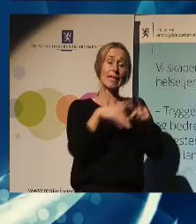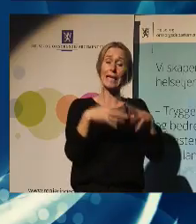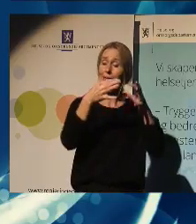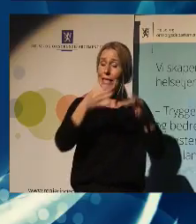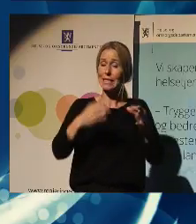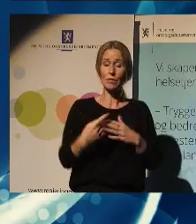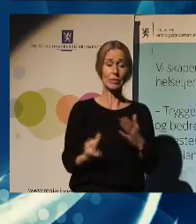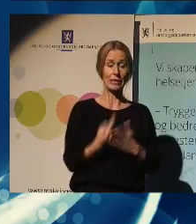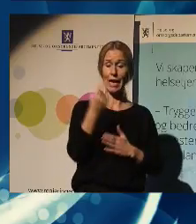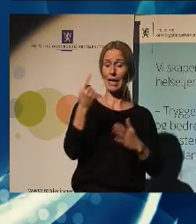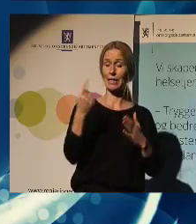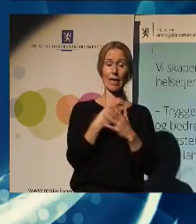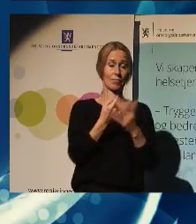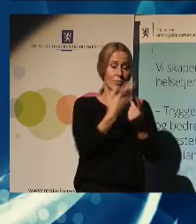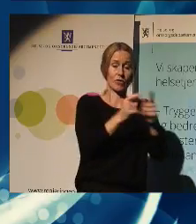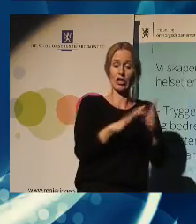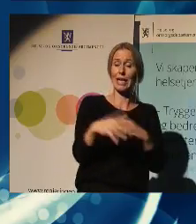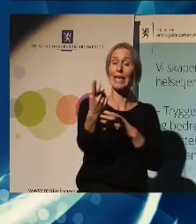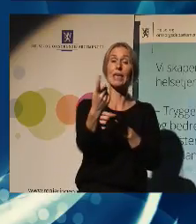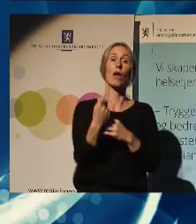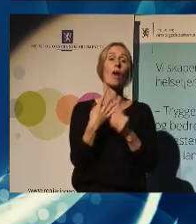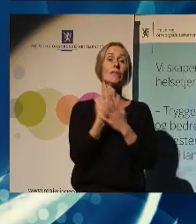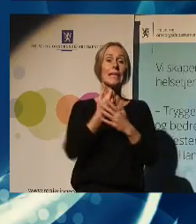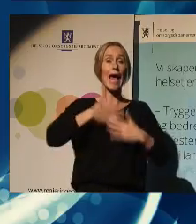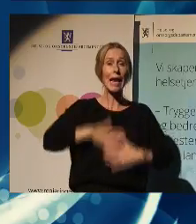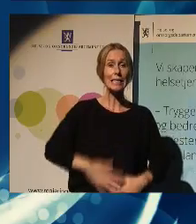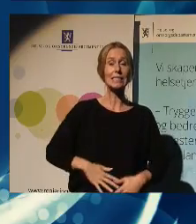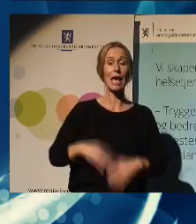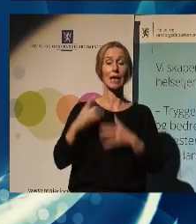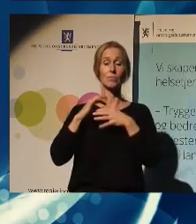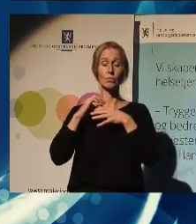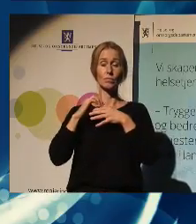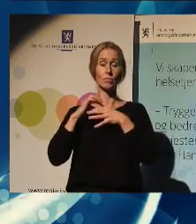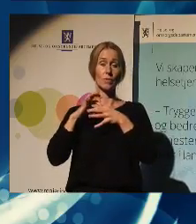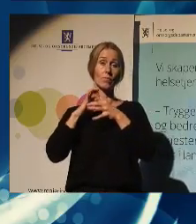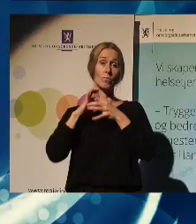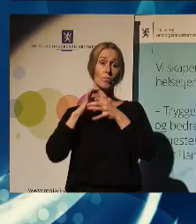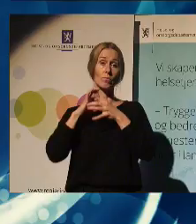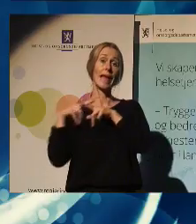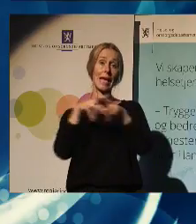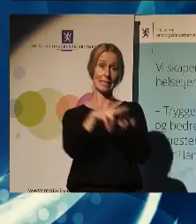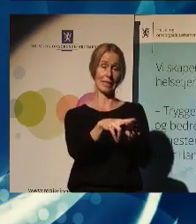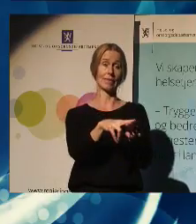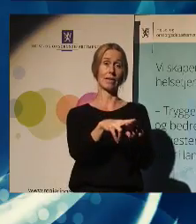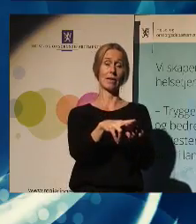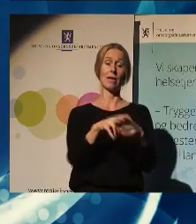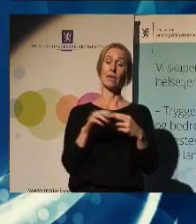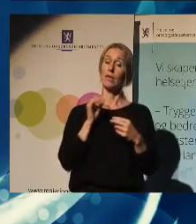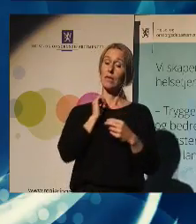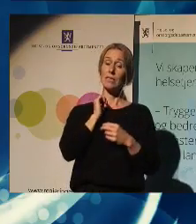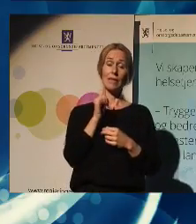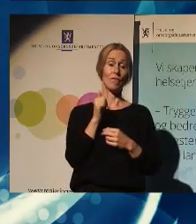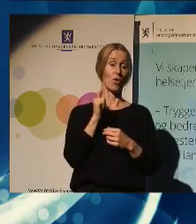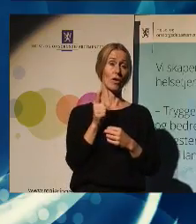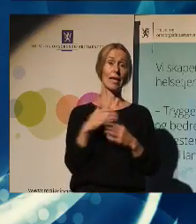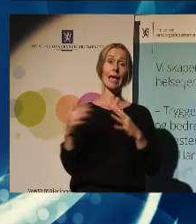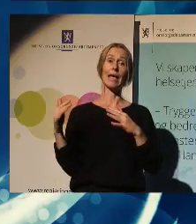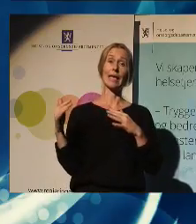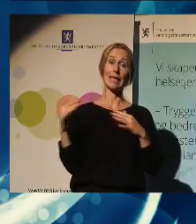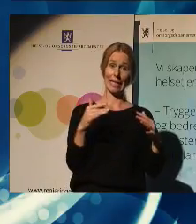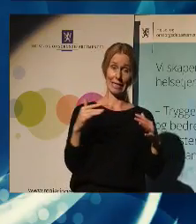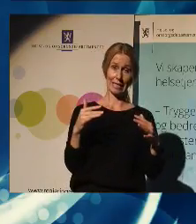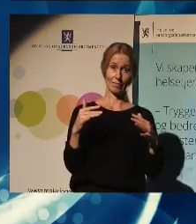skjer, og det forskjellige krav til helse på denne reisen. Selvfølgelig krig,